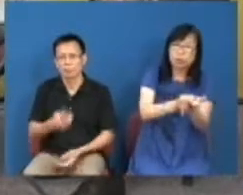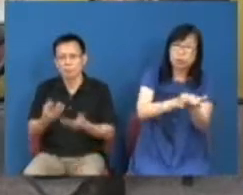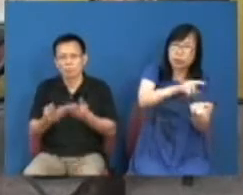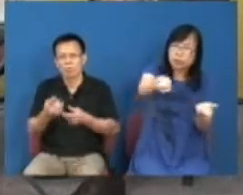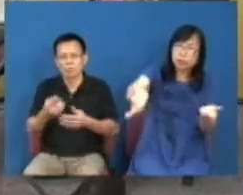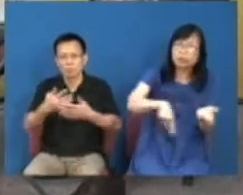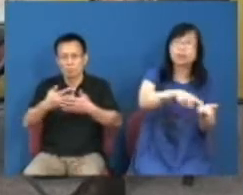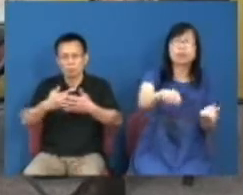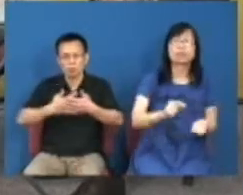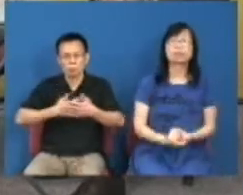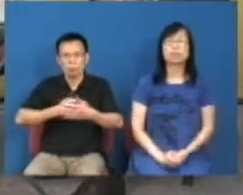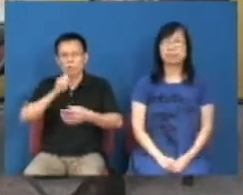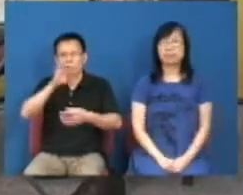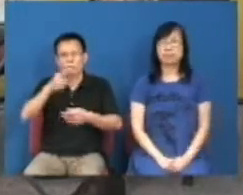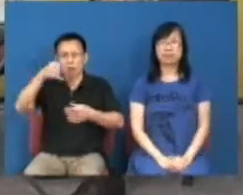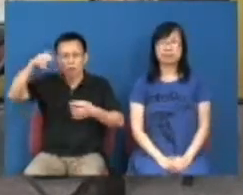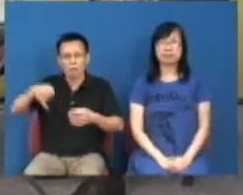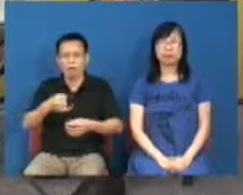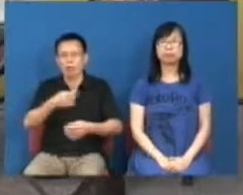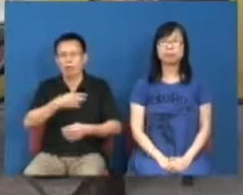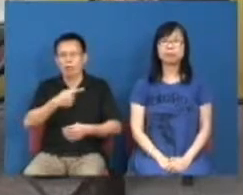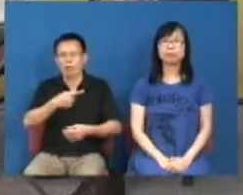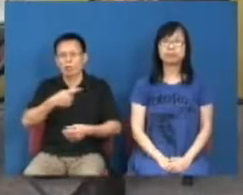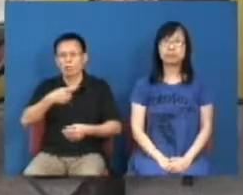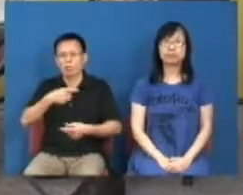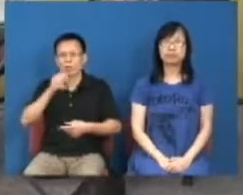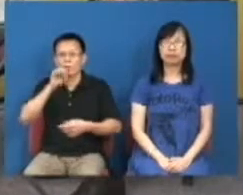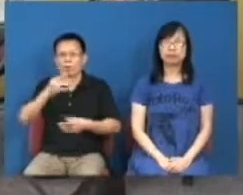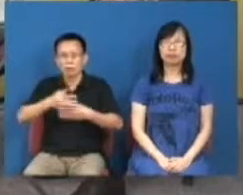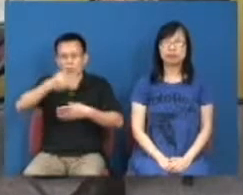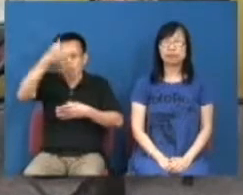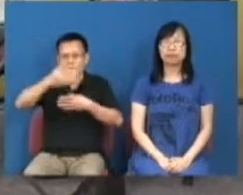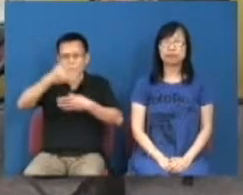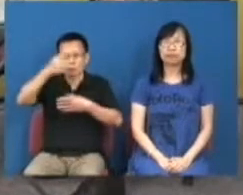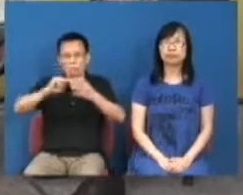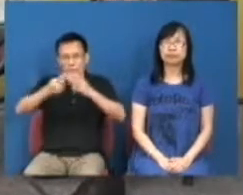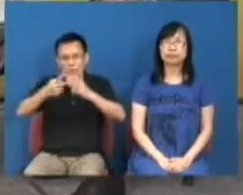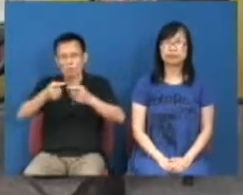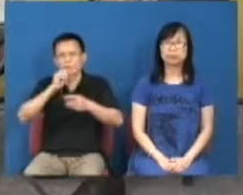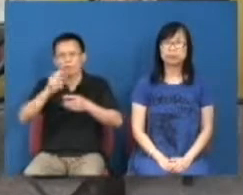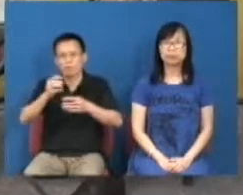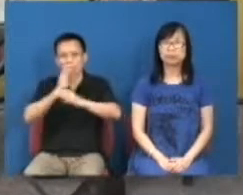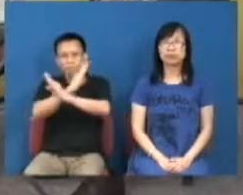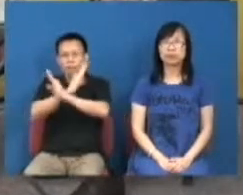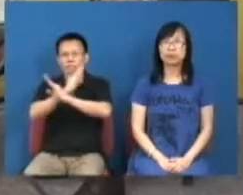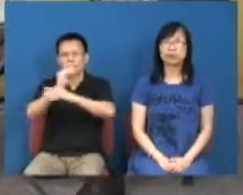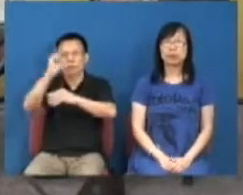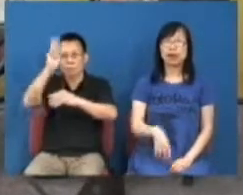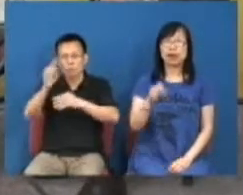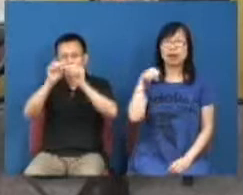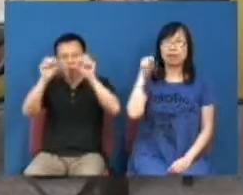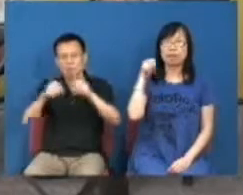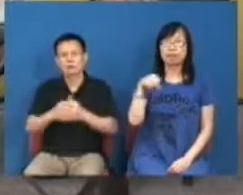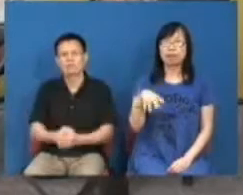預告一下啦。咁下個禮拜呢，我哋會講樓宇維修一個最重要一章呢，就係 嗰個防水問題咯。 嗯，係啦，